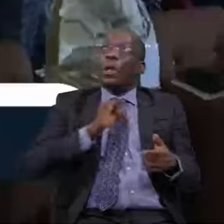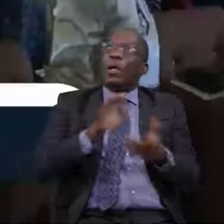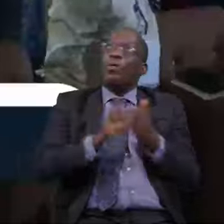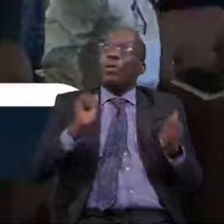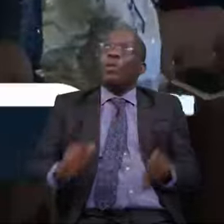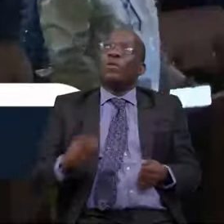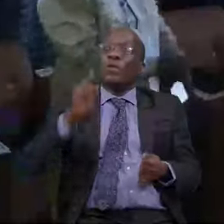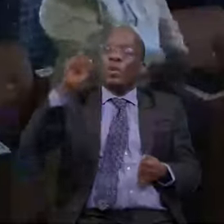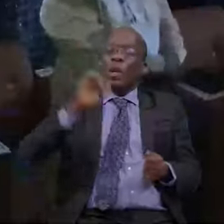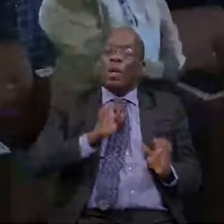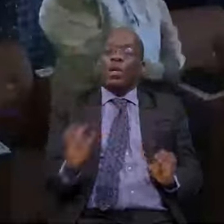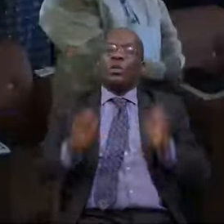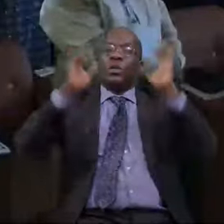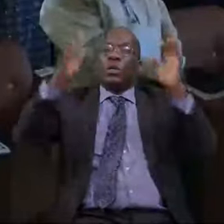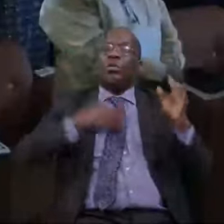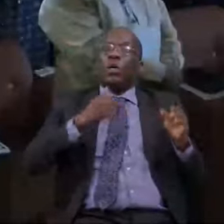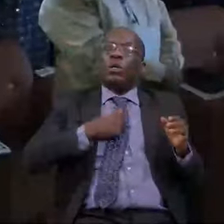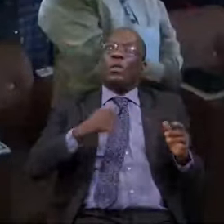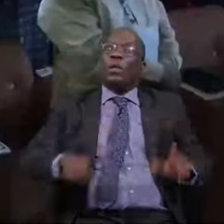soumets à toi, je me donne à toi.